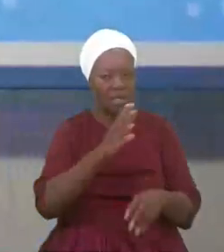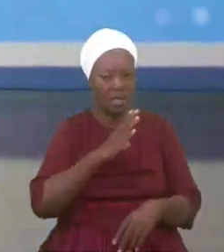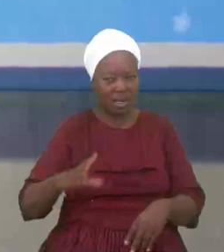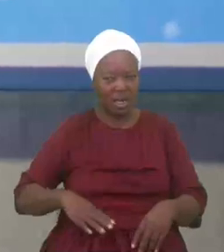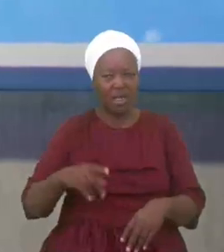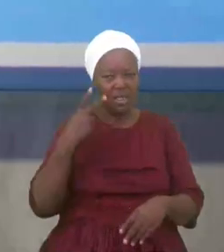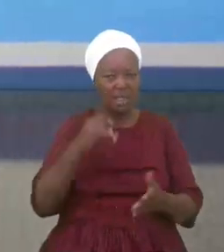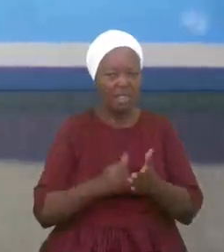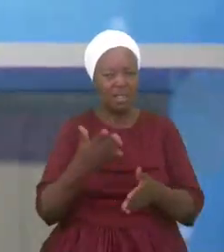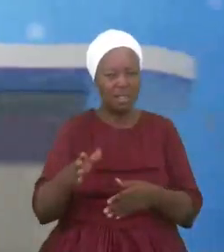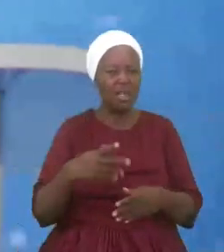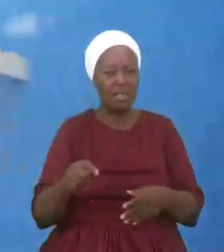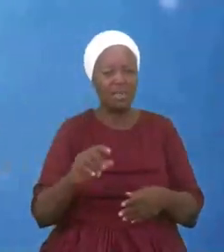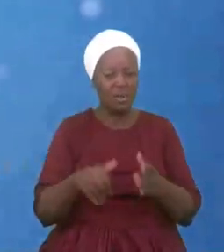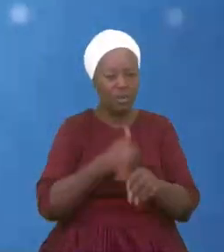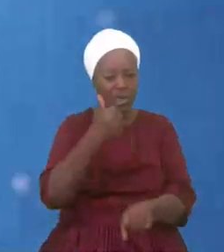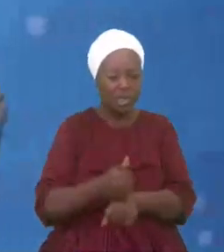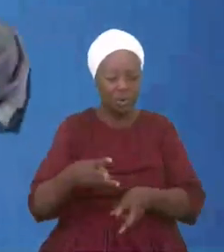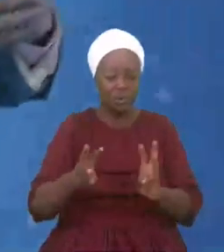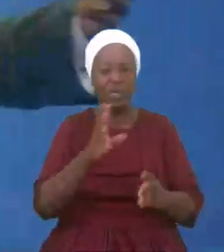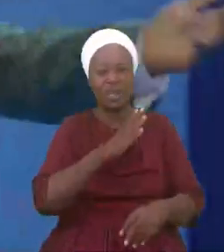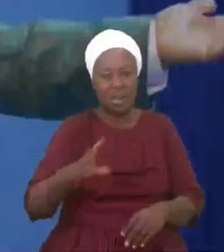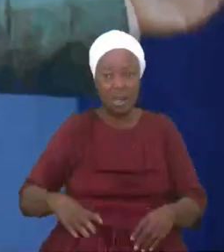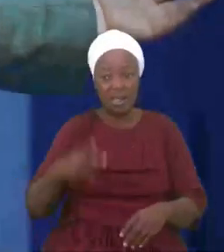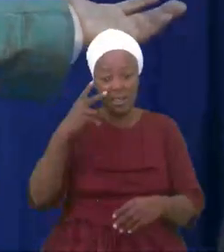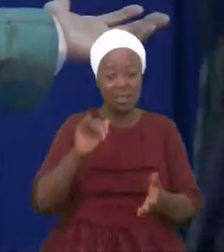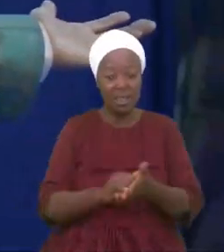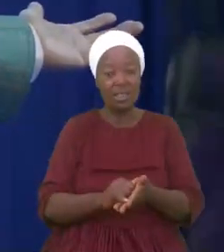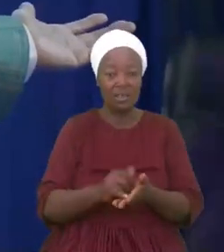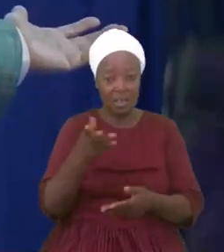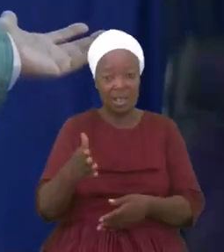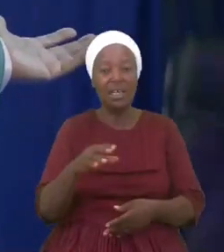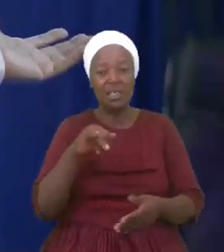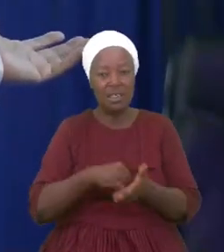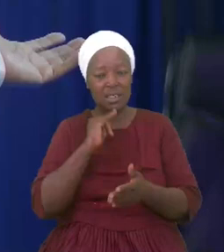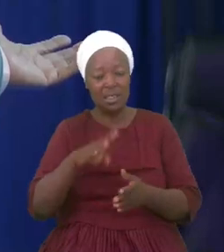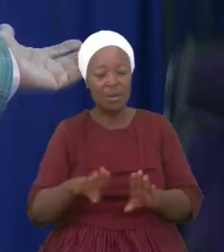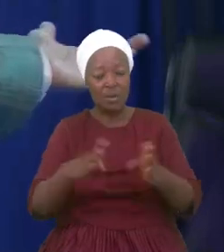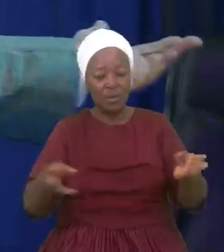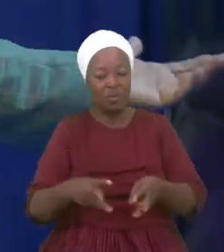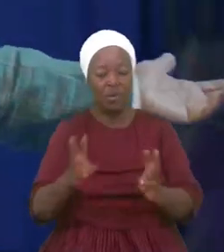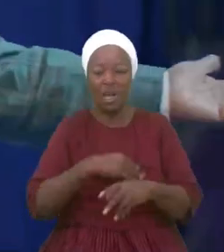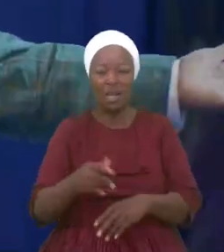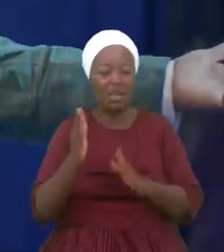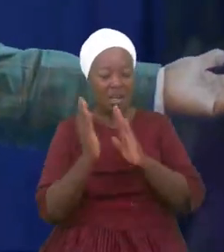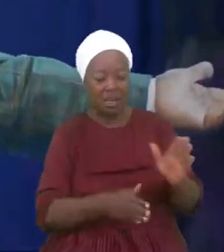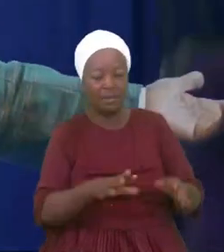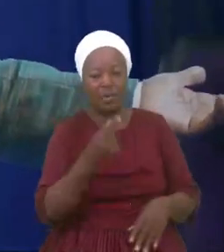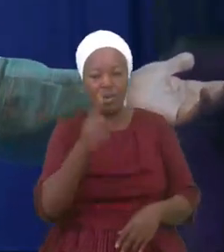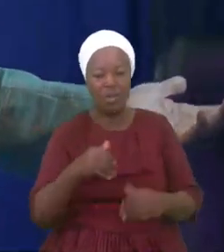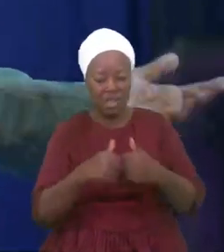et voici le nez que voir Christ il est là la voix ordonnée regardez cela il est la voix